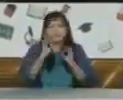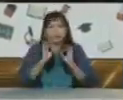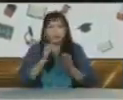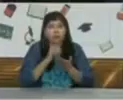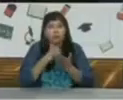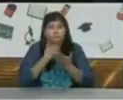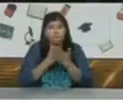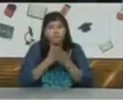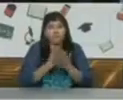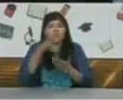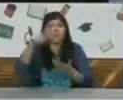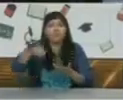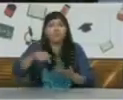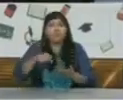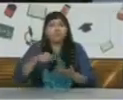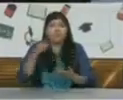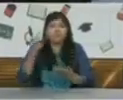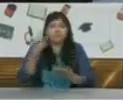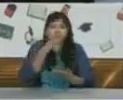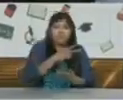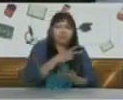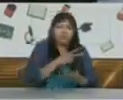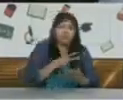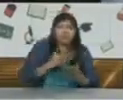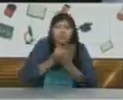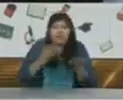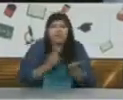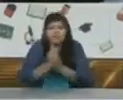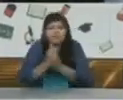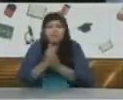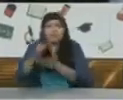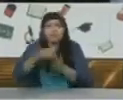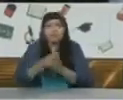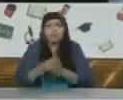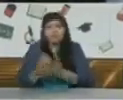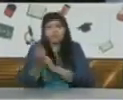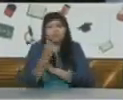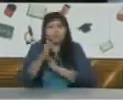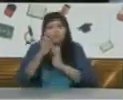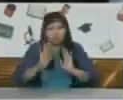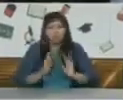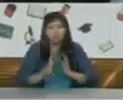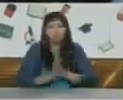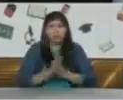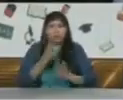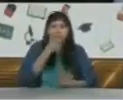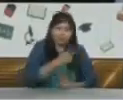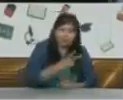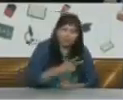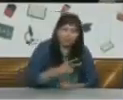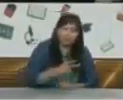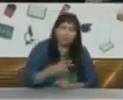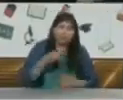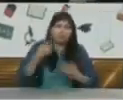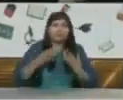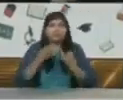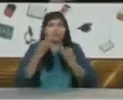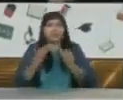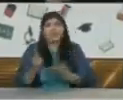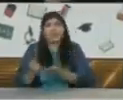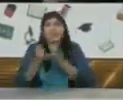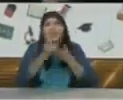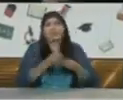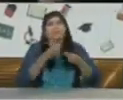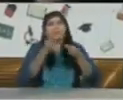हो, जरा देखो इसको जरा थोड़ा ये कर लीजिए, देखिए तुम्हारे में बहुत बड़ी ताकत है, आप देखिए ये बहुत काम